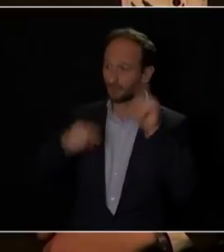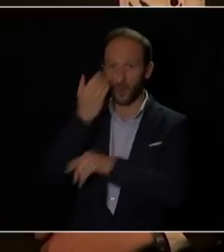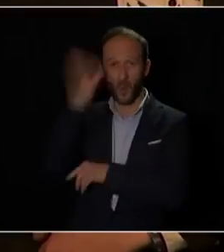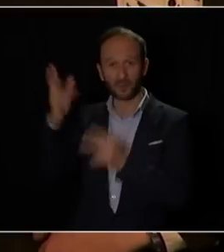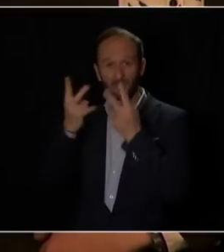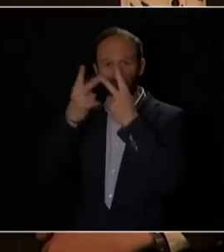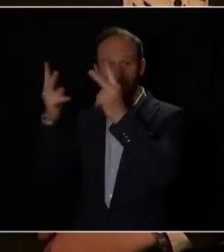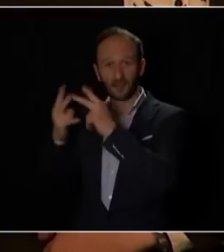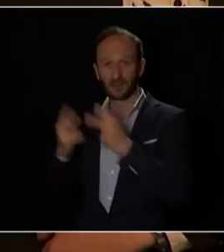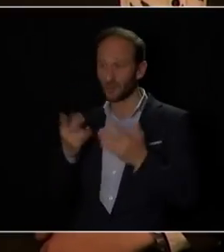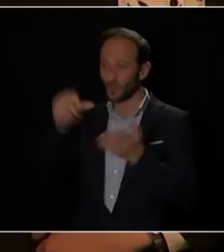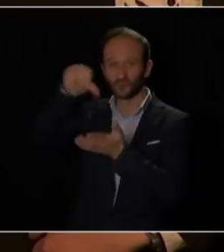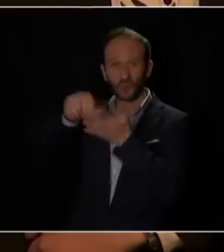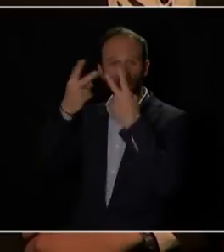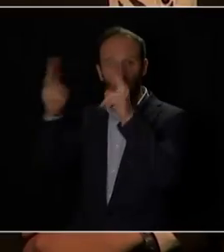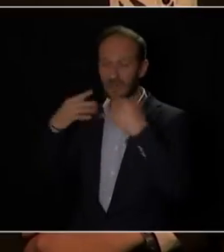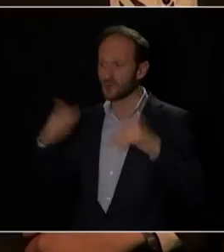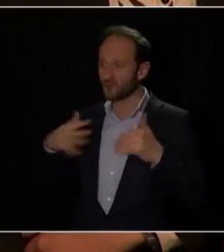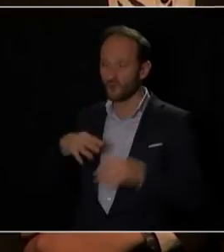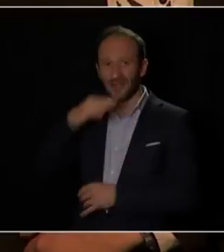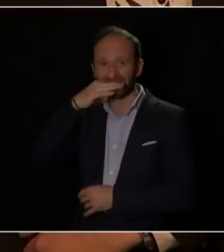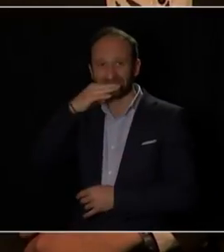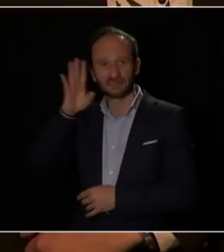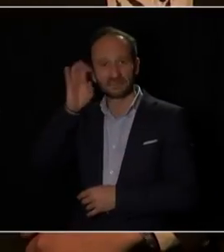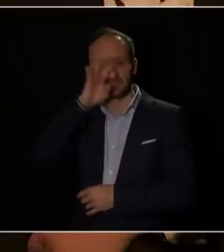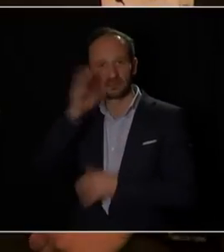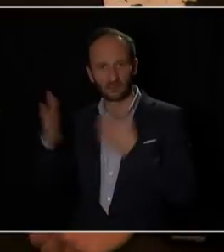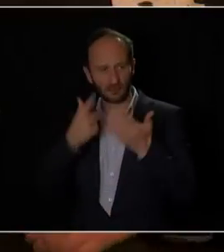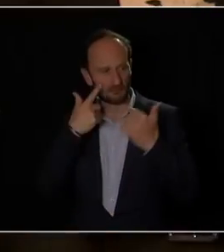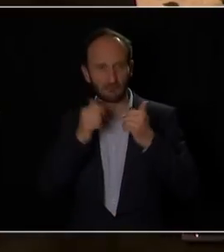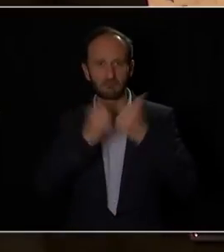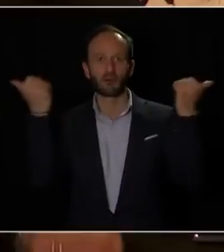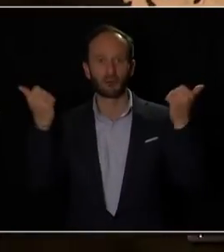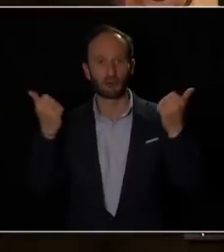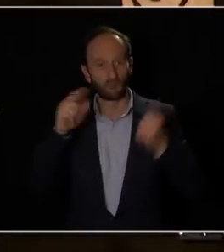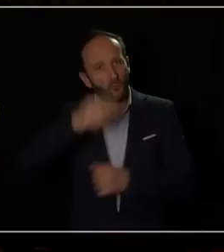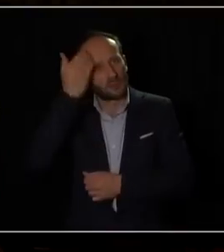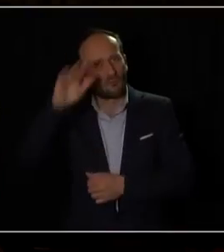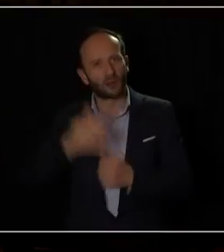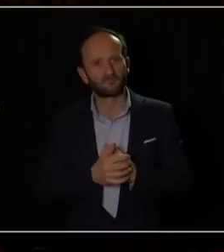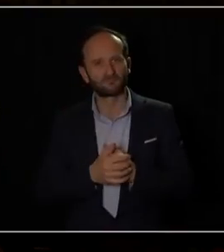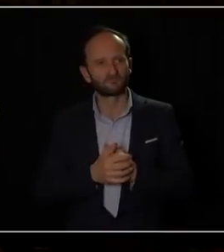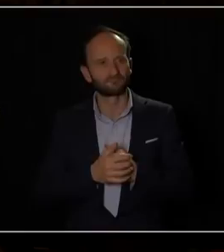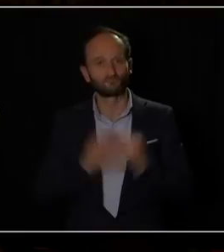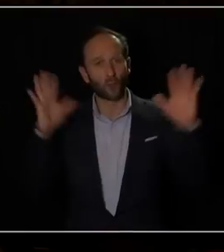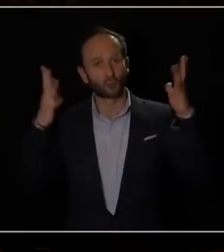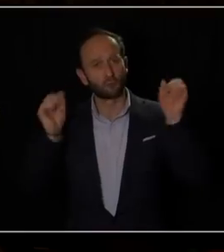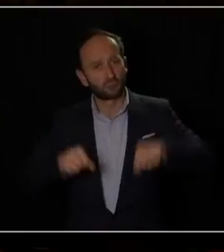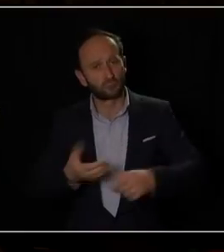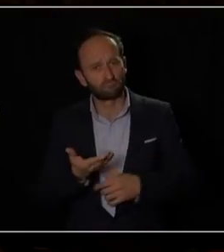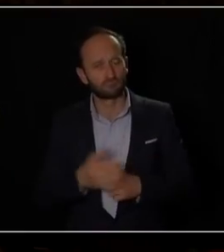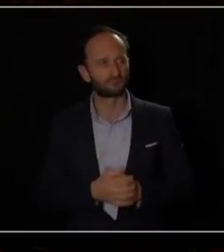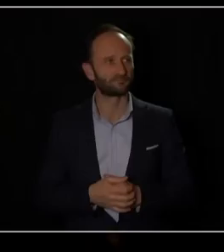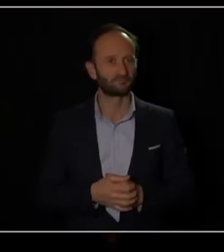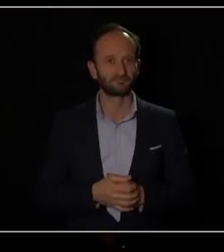de nombreux centres-villes de France. Sachez-le. Oh oui, après tout, hein, c'est vrai.